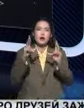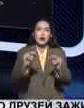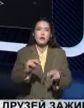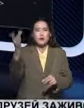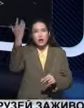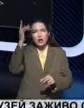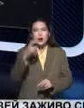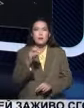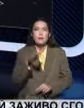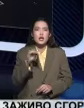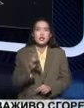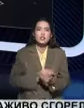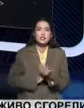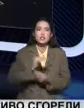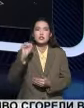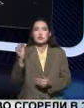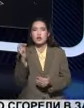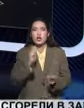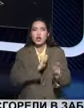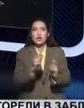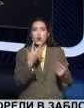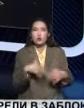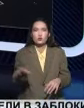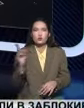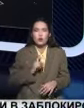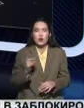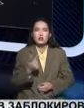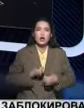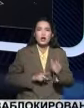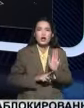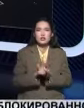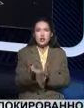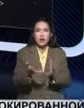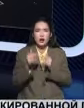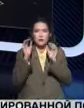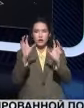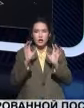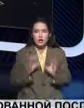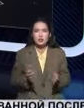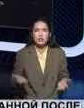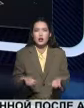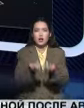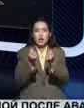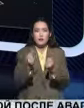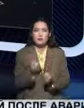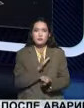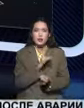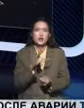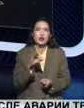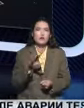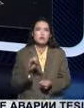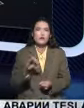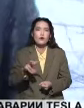превратить Америку в биткоин-сверхдержаву, и инвесторы уже ждут. В Конгрессе начнут принимать законы в поддержку